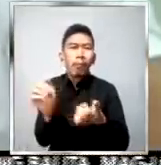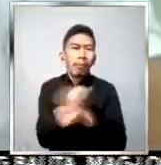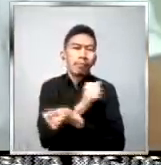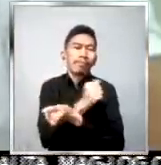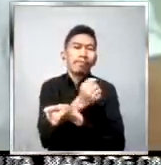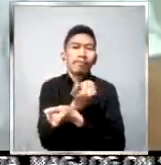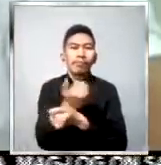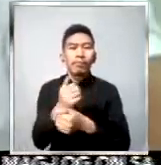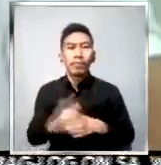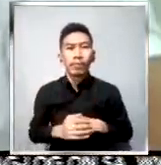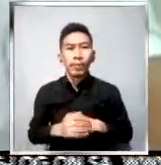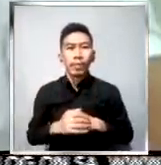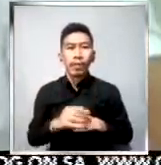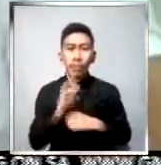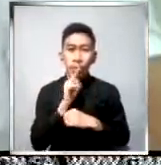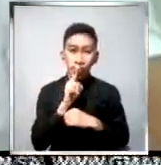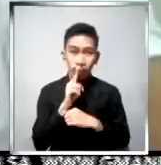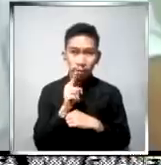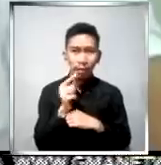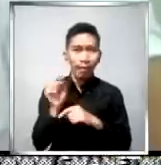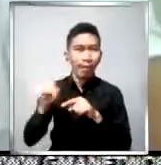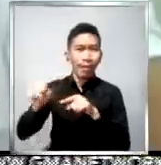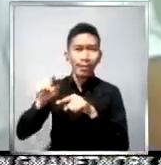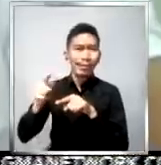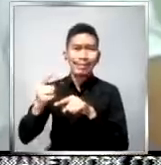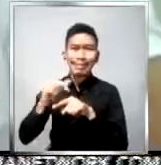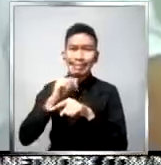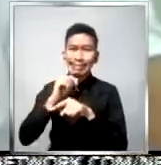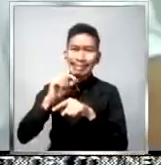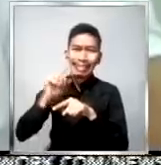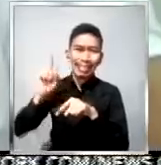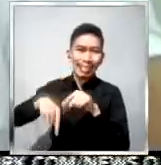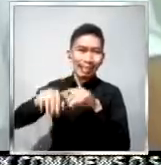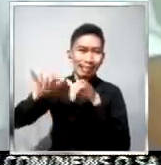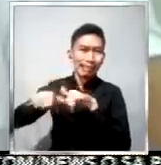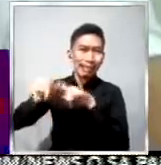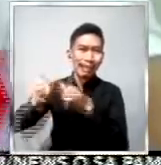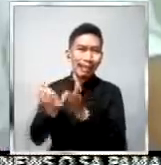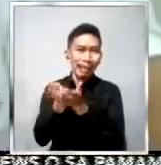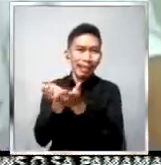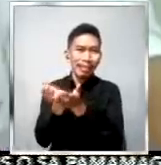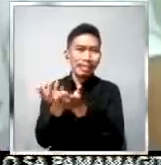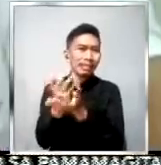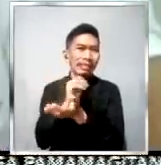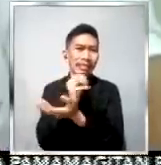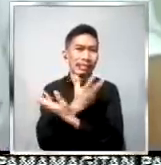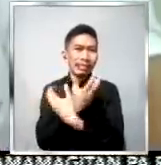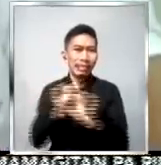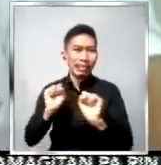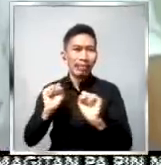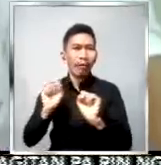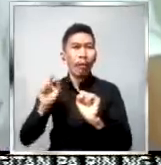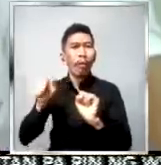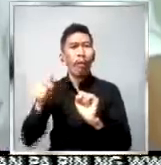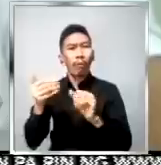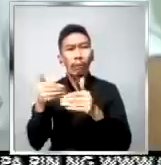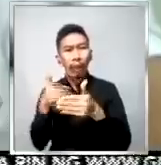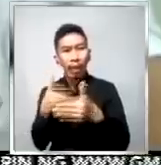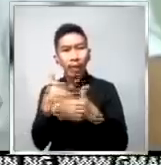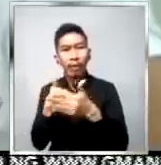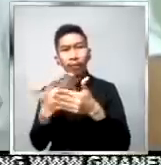dyan. Mm-hmm. Dahil hindi po safe yan eh. Mm-hmm. Nakaharap po yan sa dagat eh. Kaya